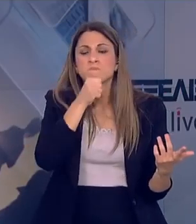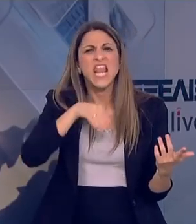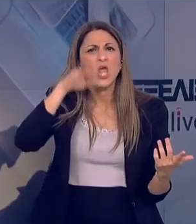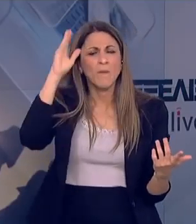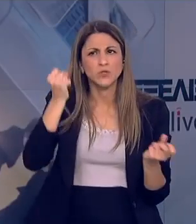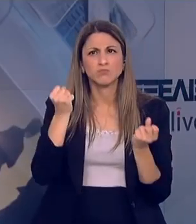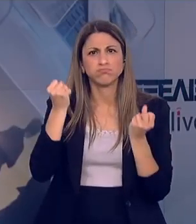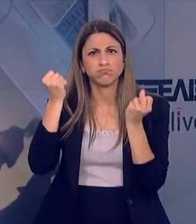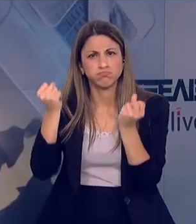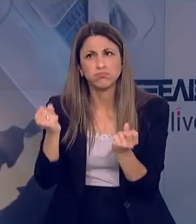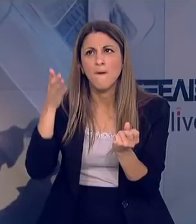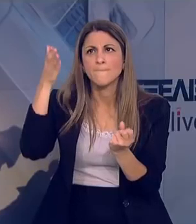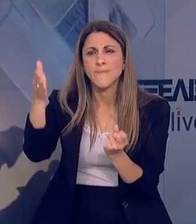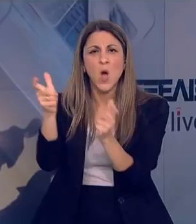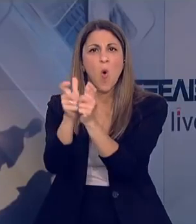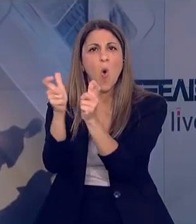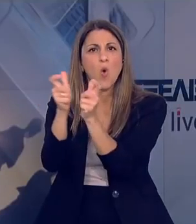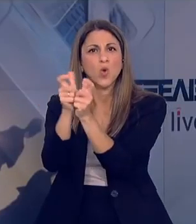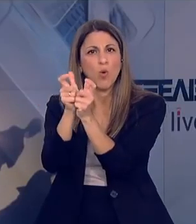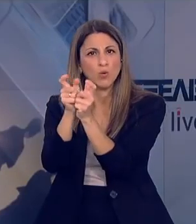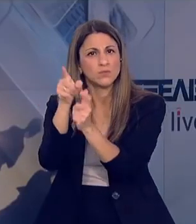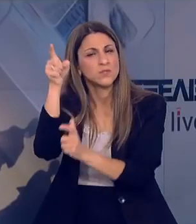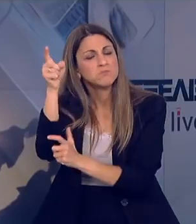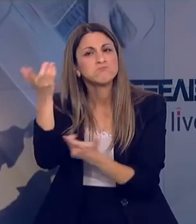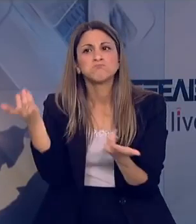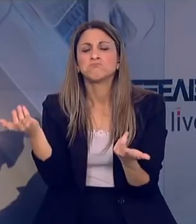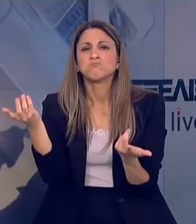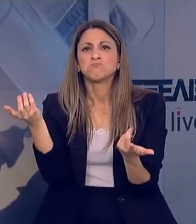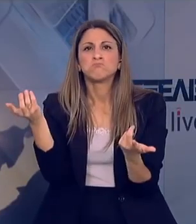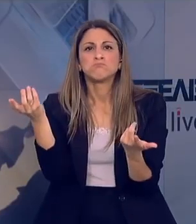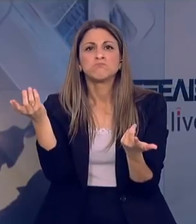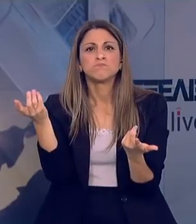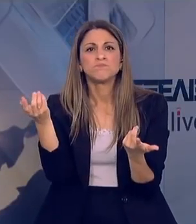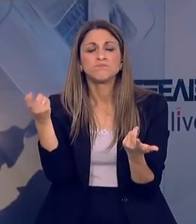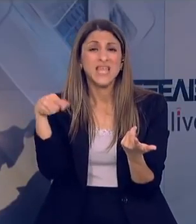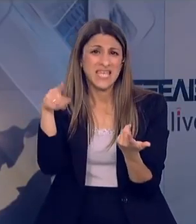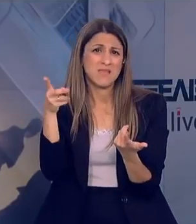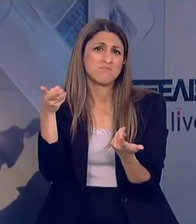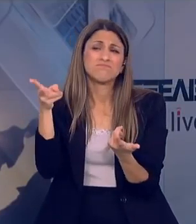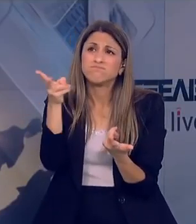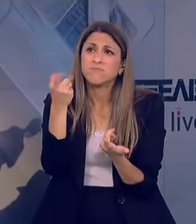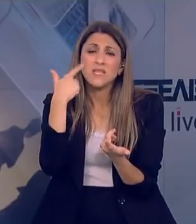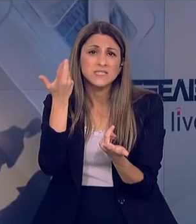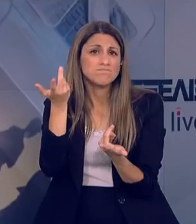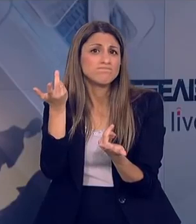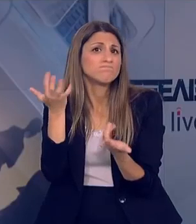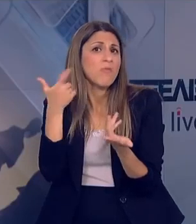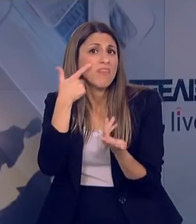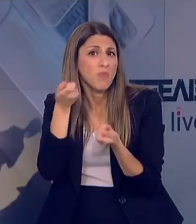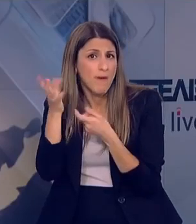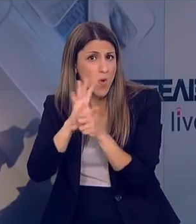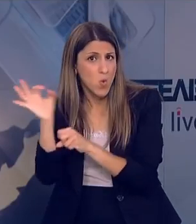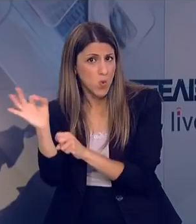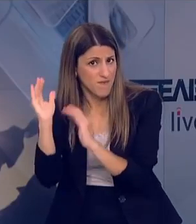οποίο μένουν οι γονείς μας, οι άνθρωποι ηλικιωμένοι, οι άνθρωποι που έχουν αυξημένο κίνδυνο. Όλα αυτά λοιπόν θα πρέπει κανείς να τα